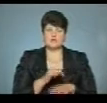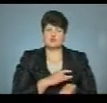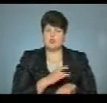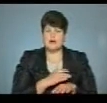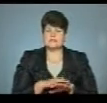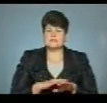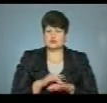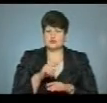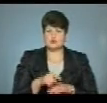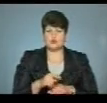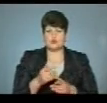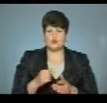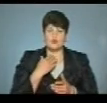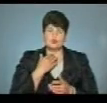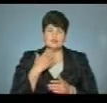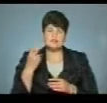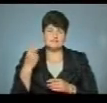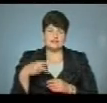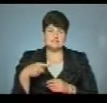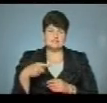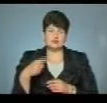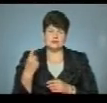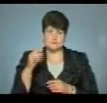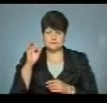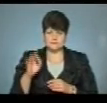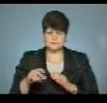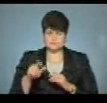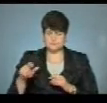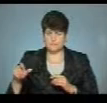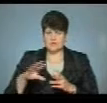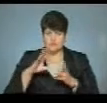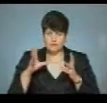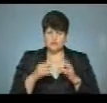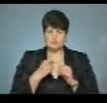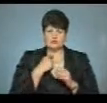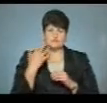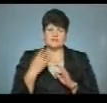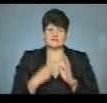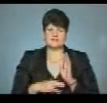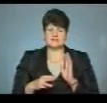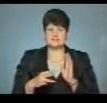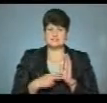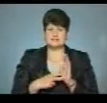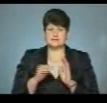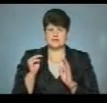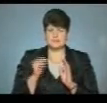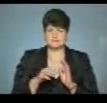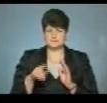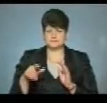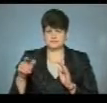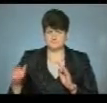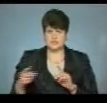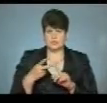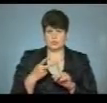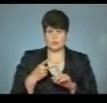нього проголосували понад 21% виборців. Всього в окрузі проголосували 88 072 особи. На